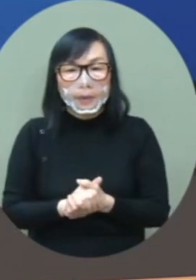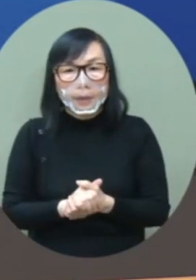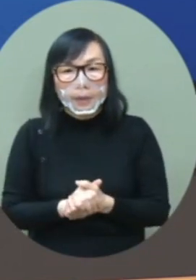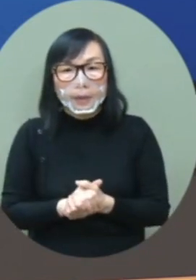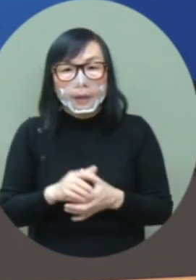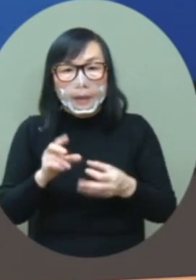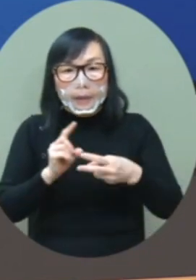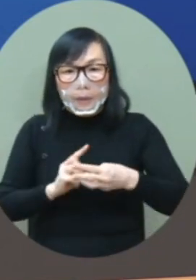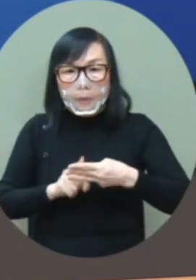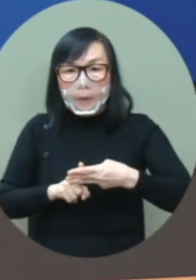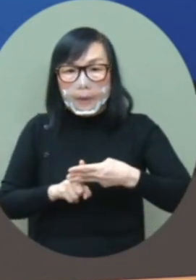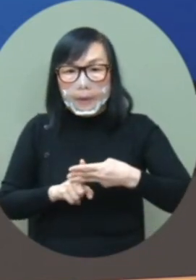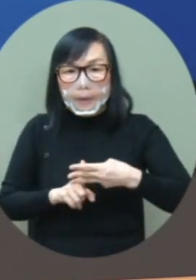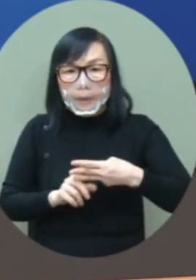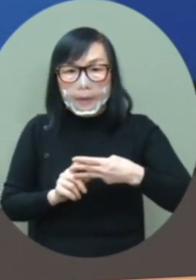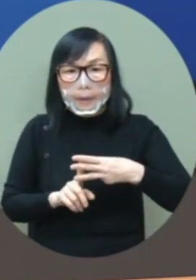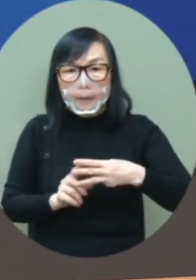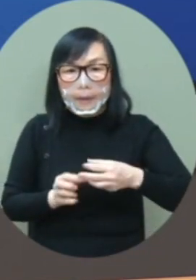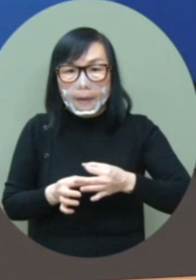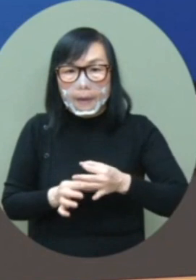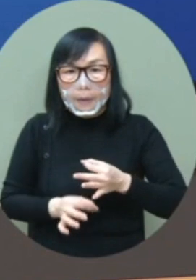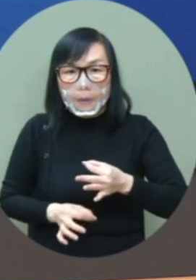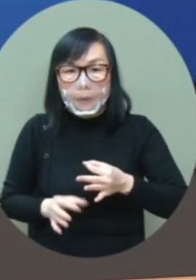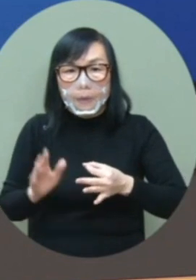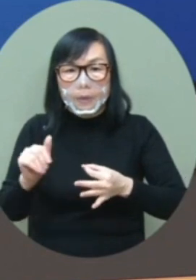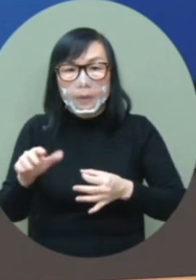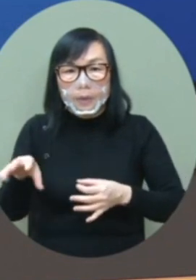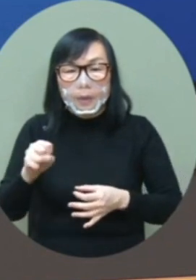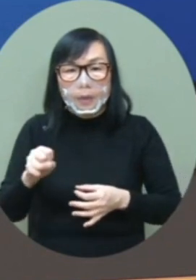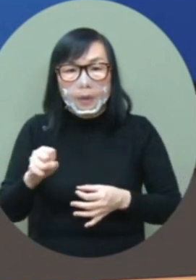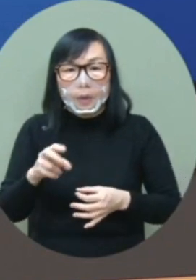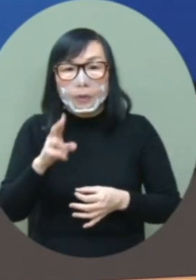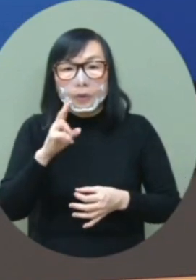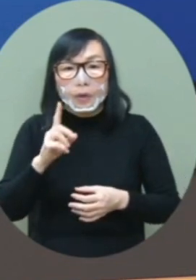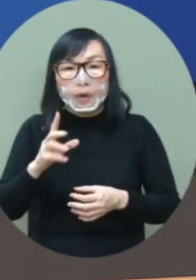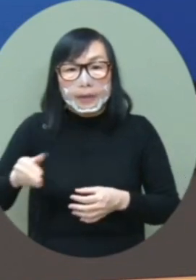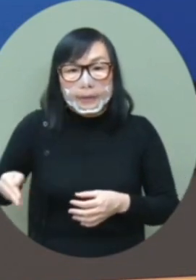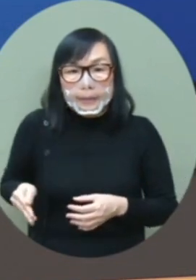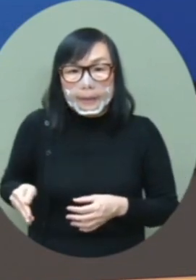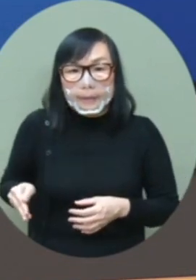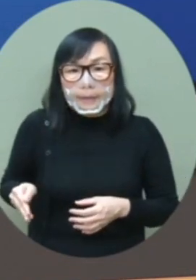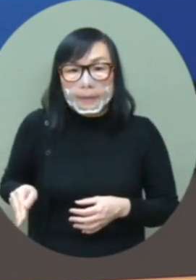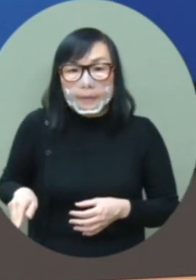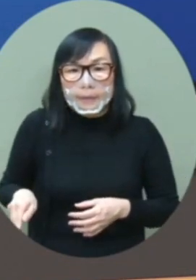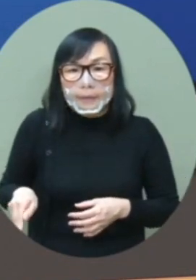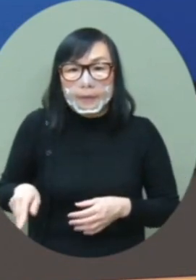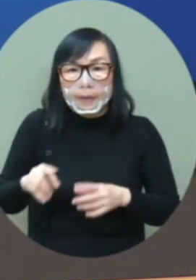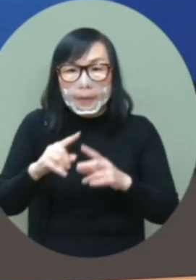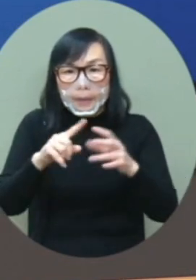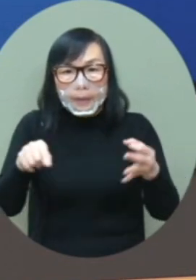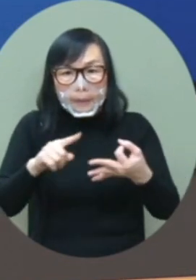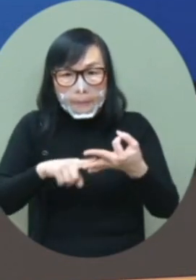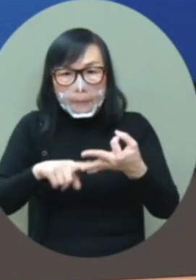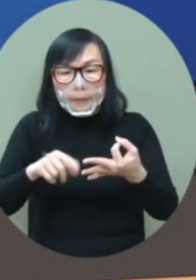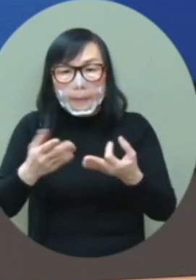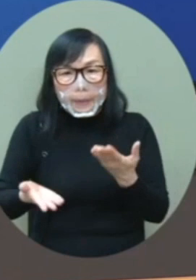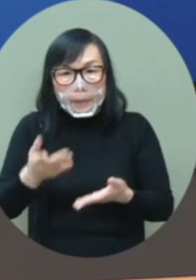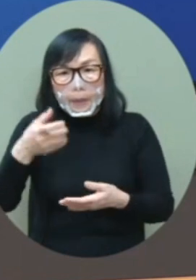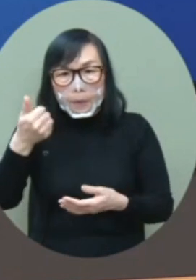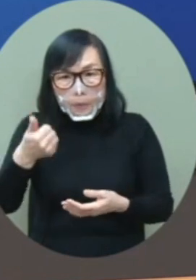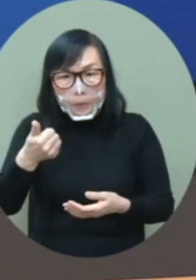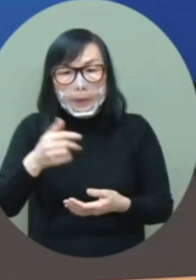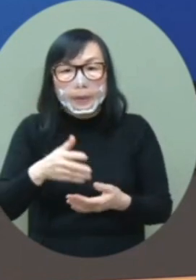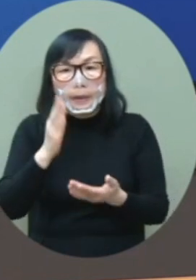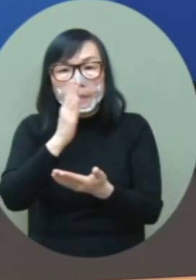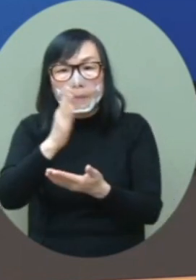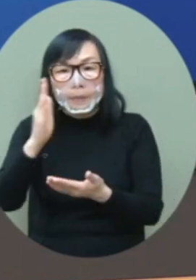胃喉咧係嗰個可以用得到嚇。咁如果佢有腎嘅問題咧，咁可能 Paxlovid 就會比較好啲。咁呢啲都係唔